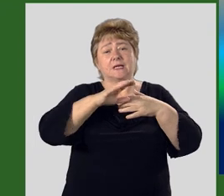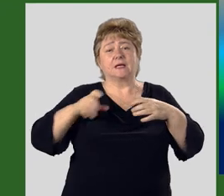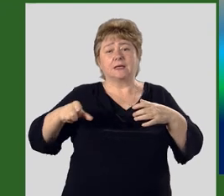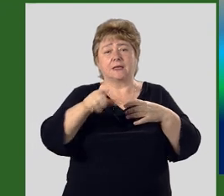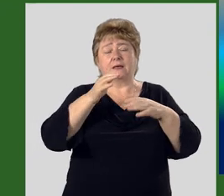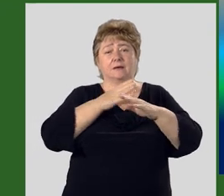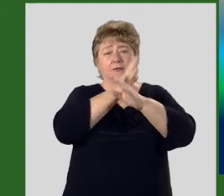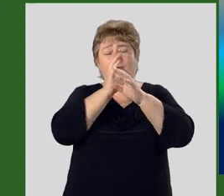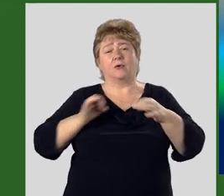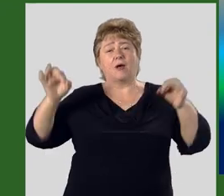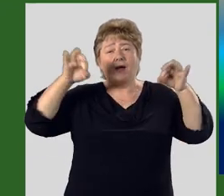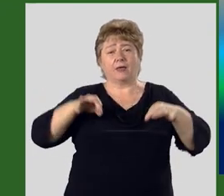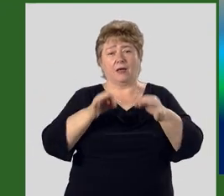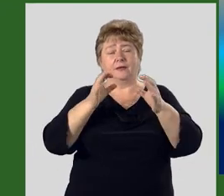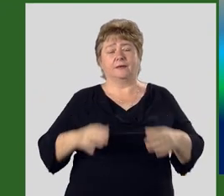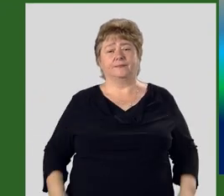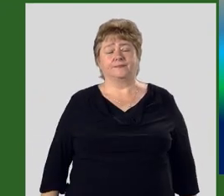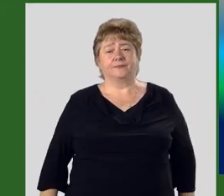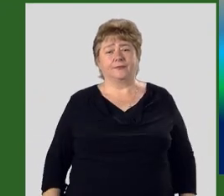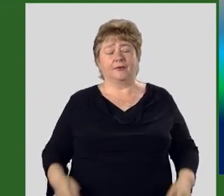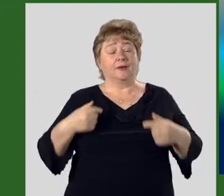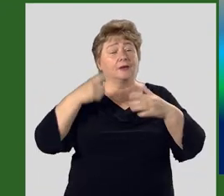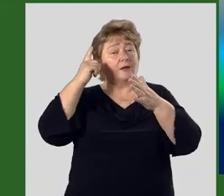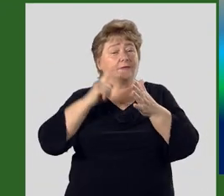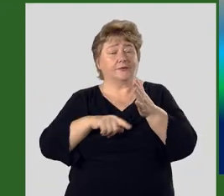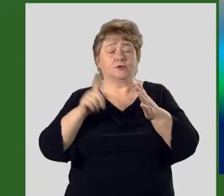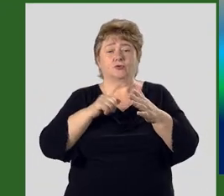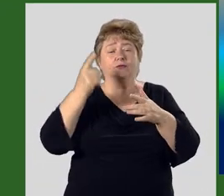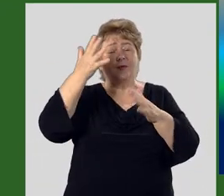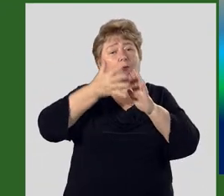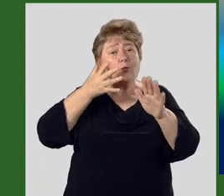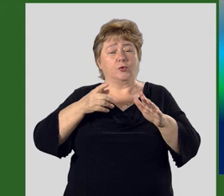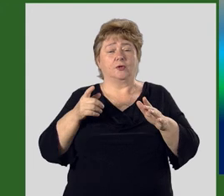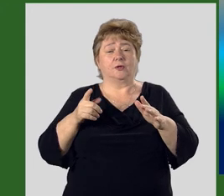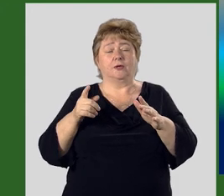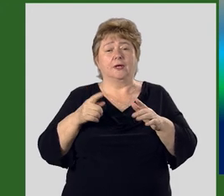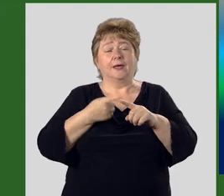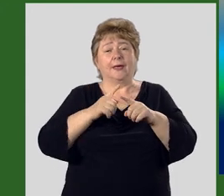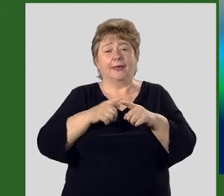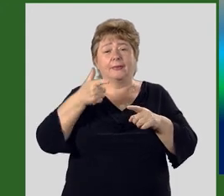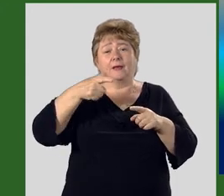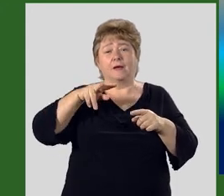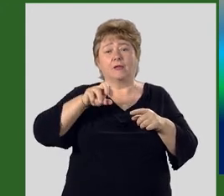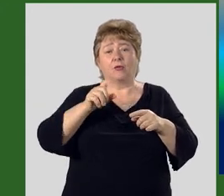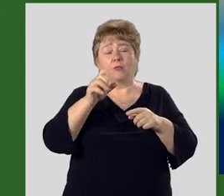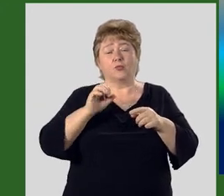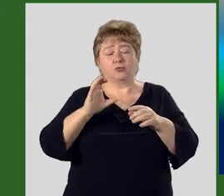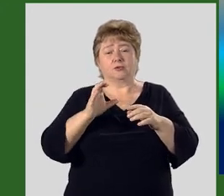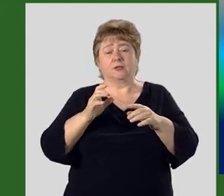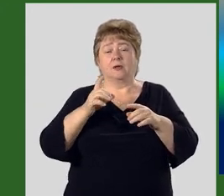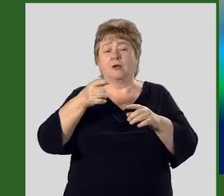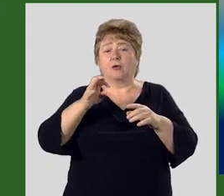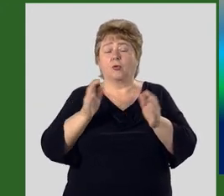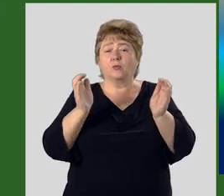реки, горы, океаны. Я уверена, вы догадались все. Это глобус. Глобус